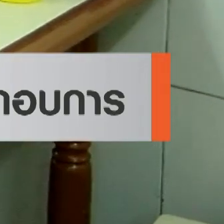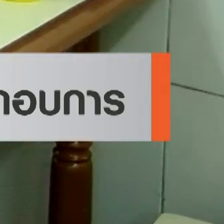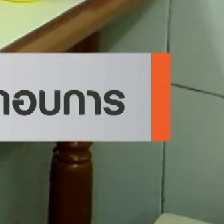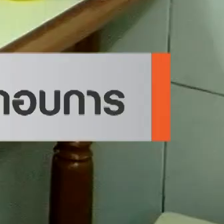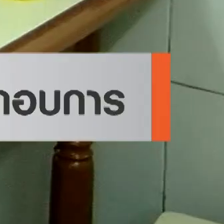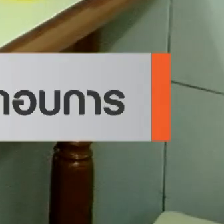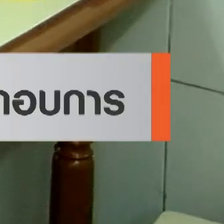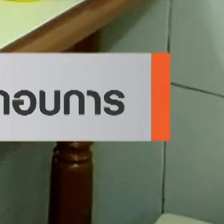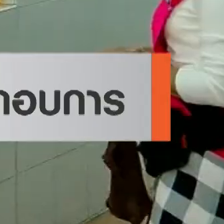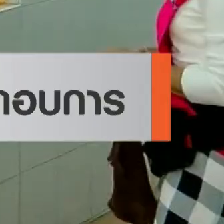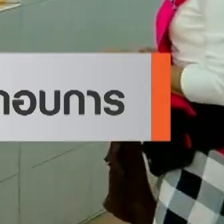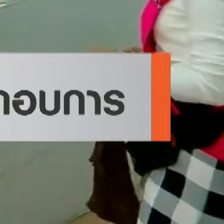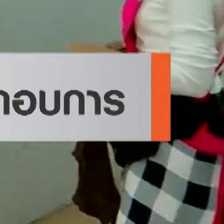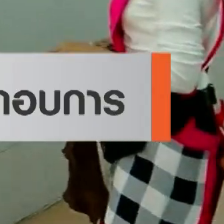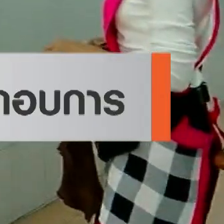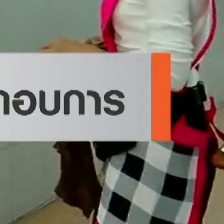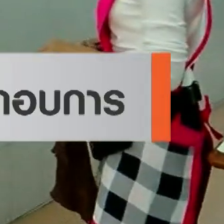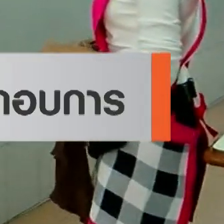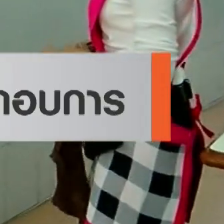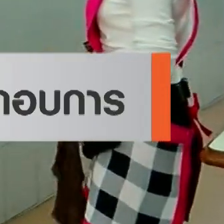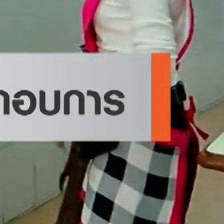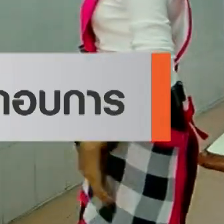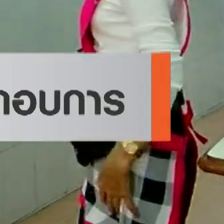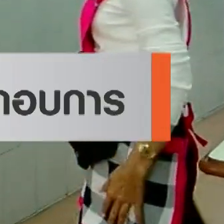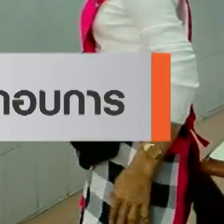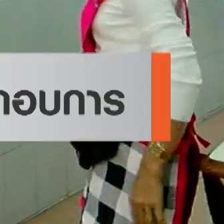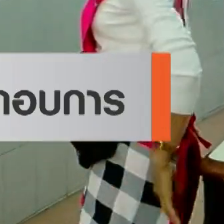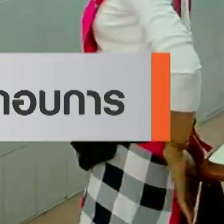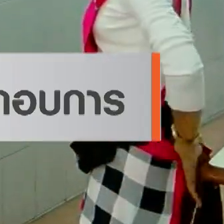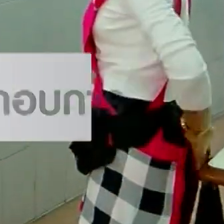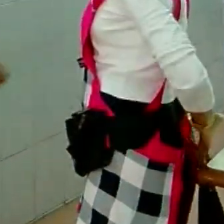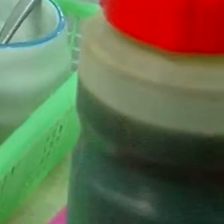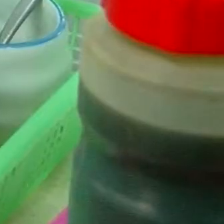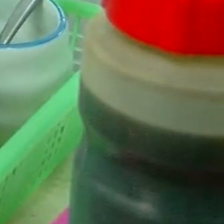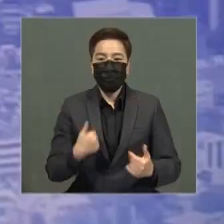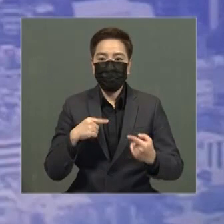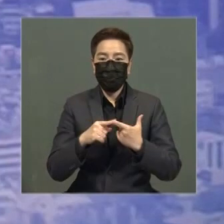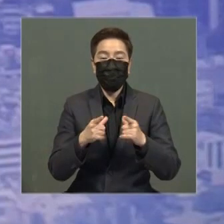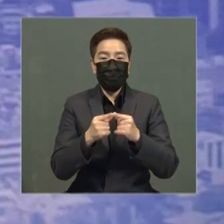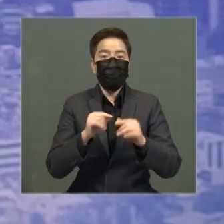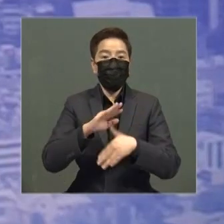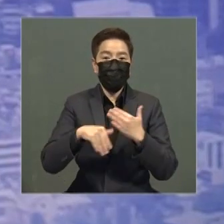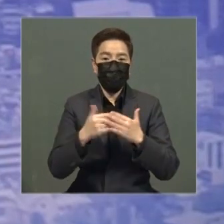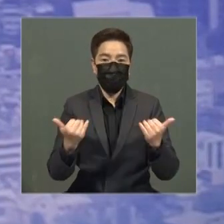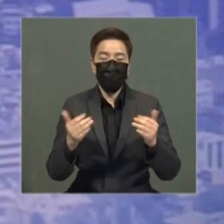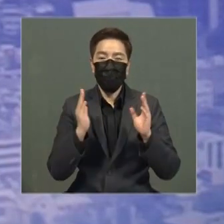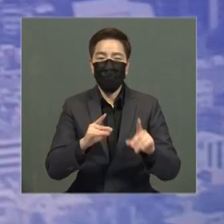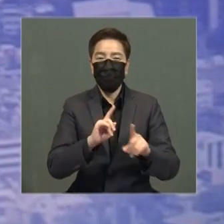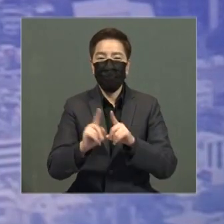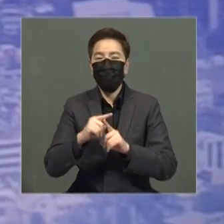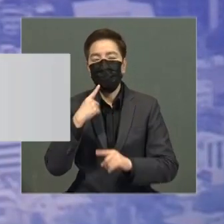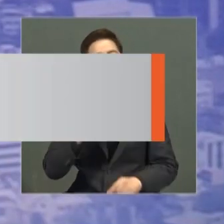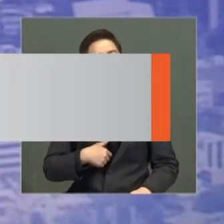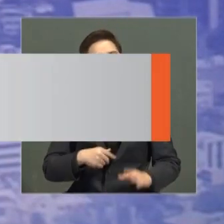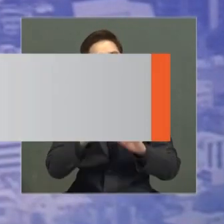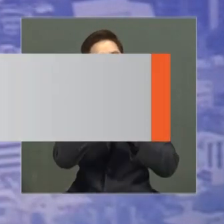ภัยและให้เศรษฐกิจเดินหน้าต่อไปได้ฟังเสียงโฆษกสบคครับ มาตรการหลายคนบอกว่าโอ้ยถ้